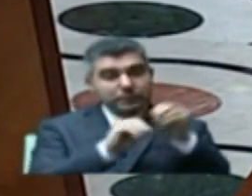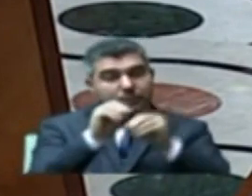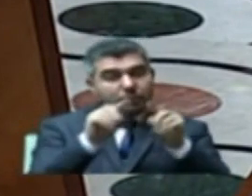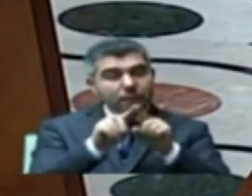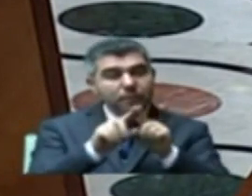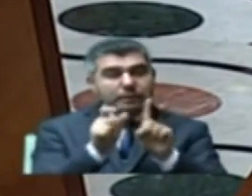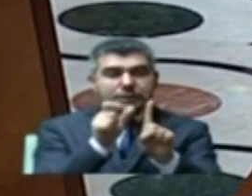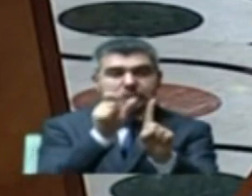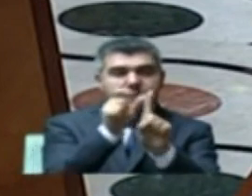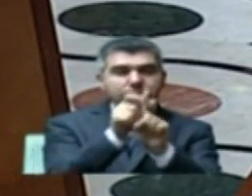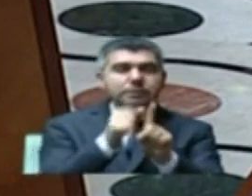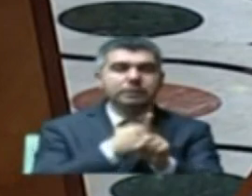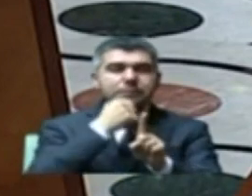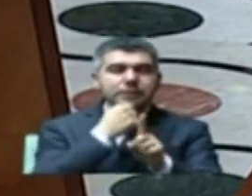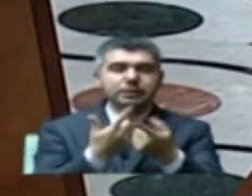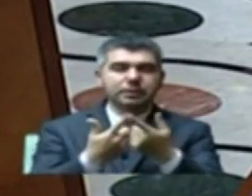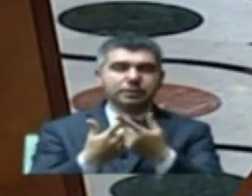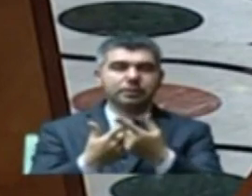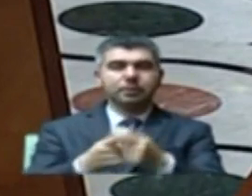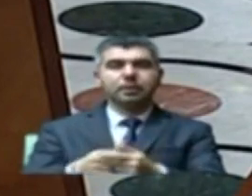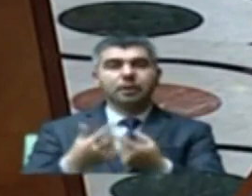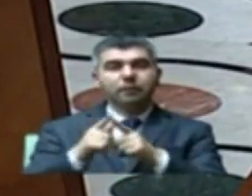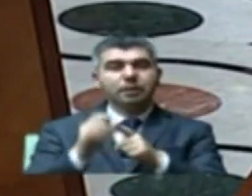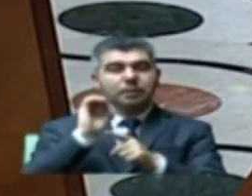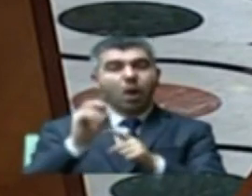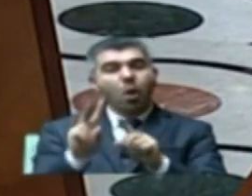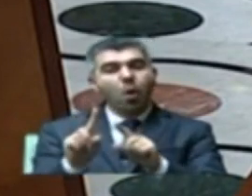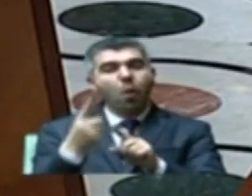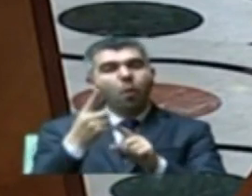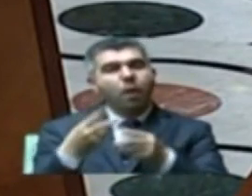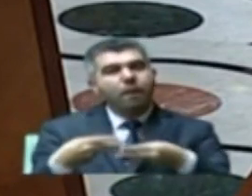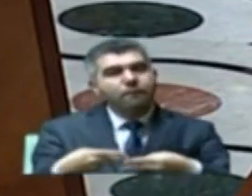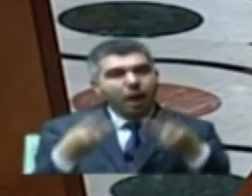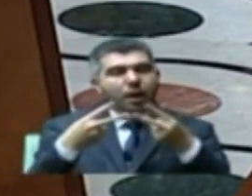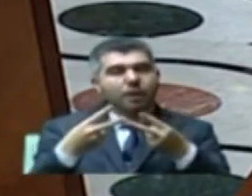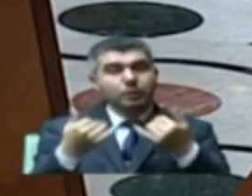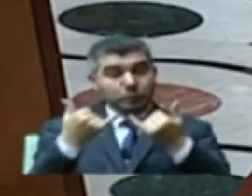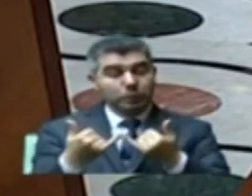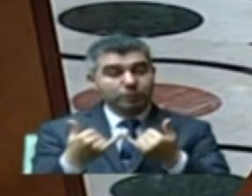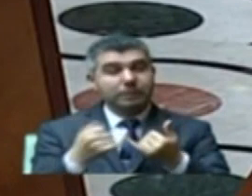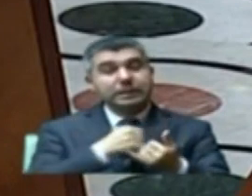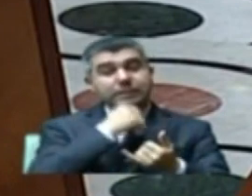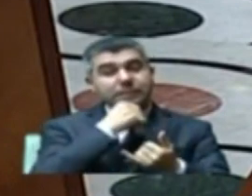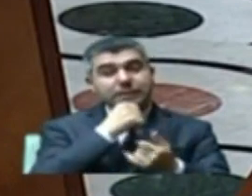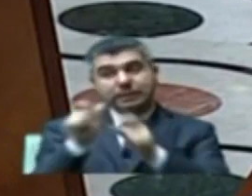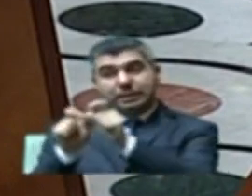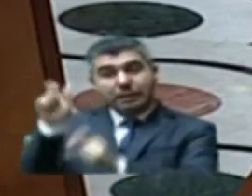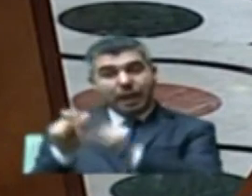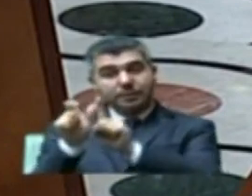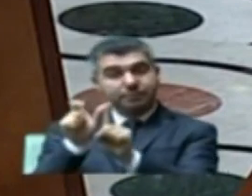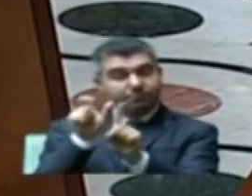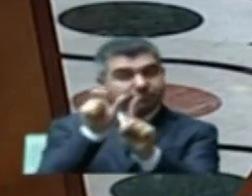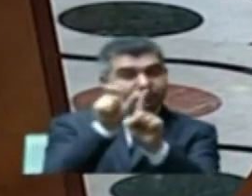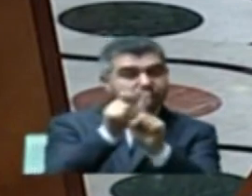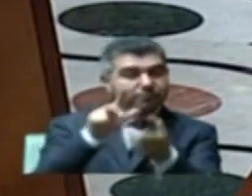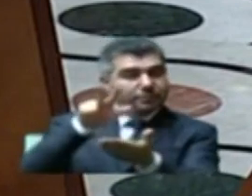المؤسسات الرعاية الاجتماعية، بديناها مؤسسات ديال المسنين، اللي نقدر نقول اليوم بالنسبة للمؤسسة ديال المسنين